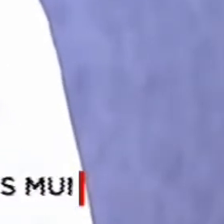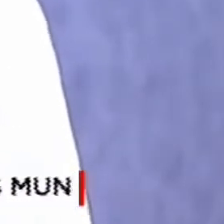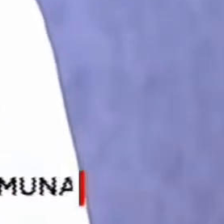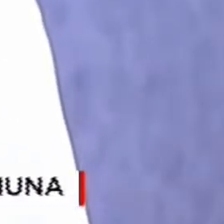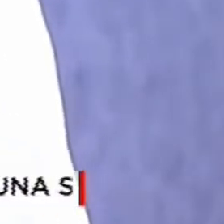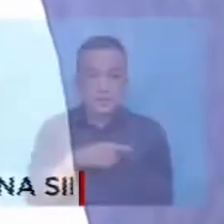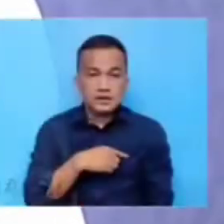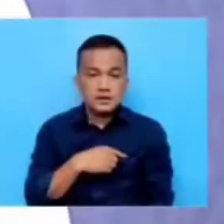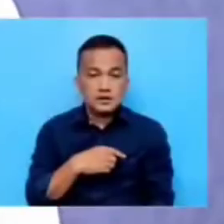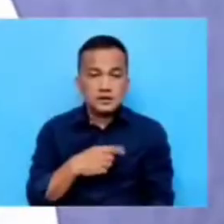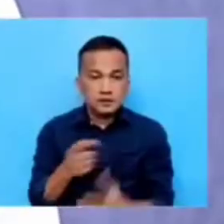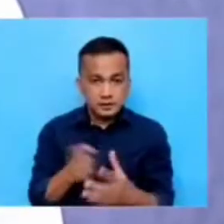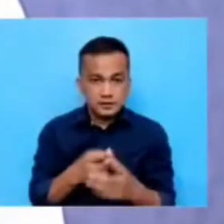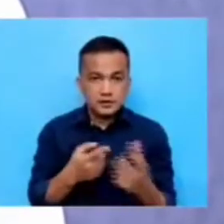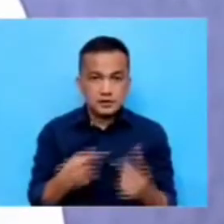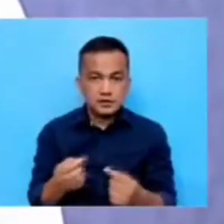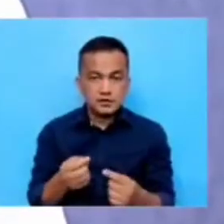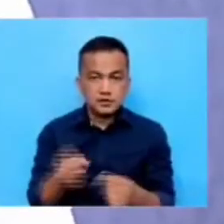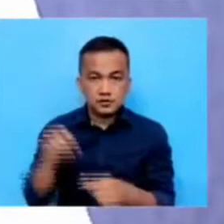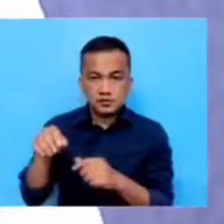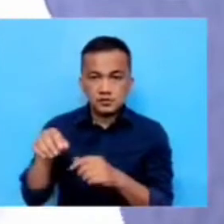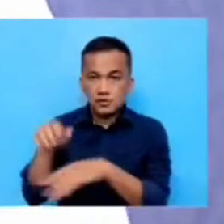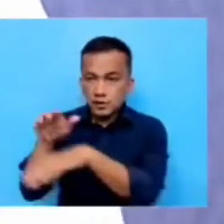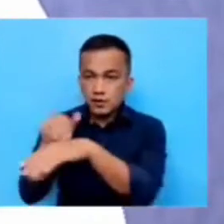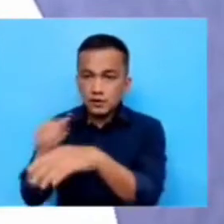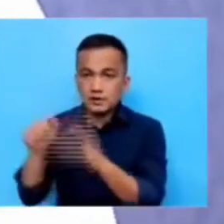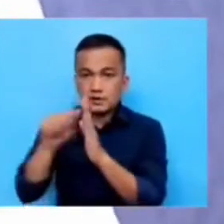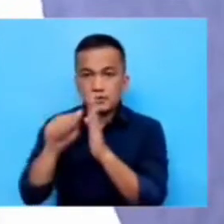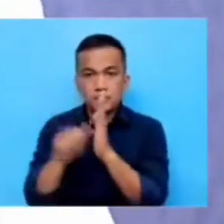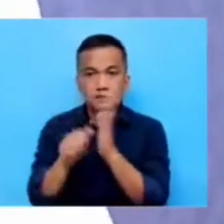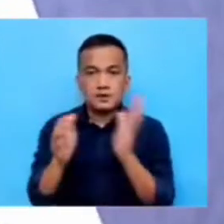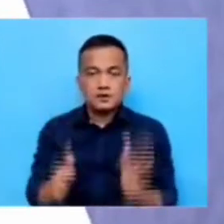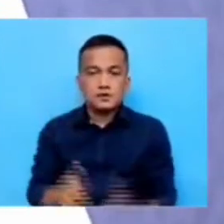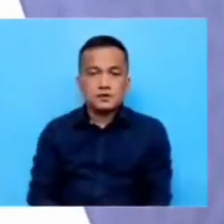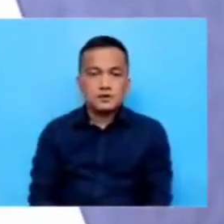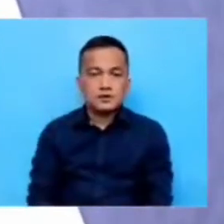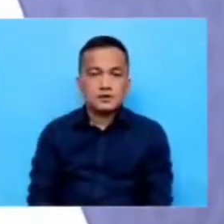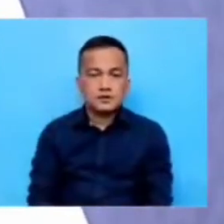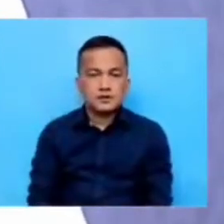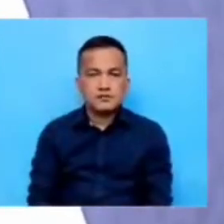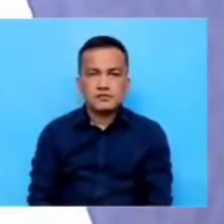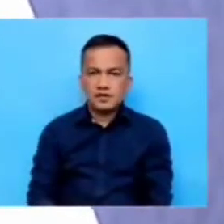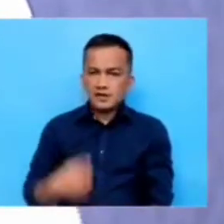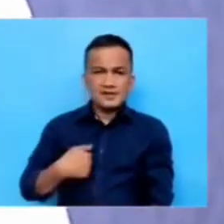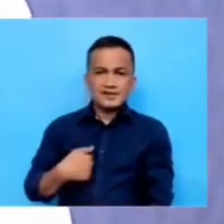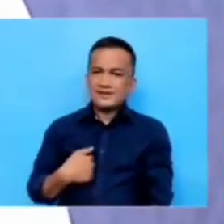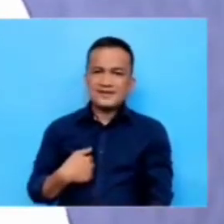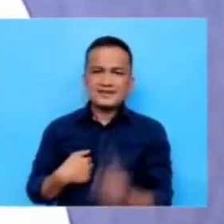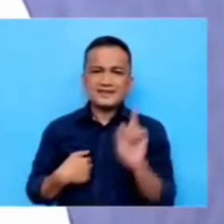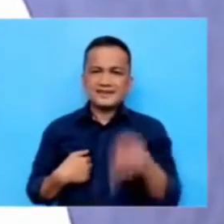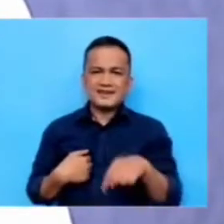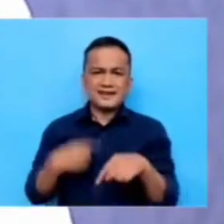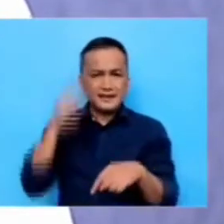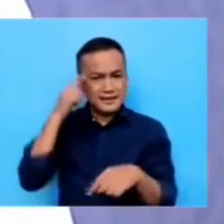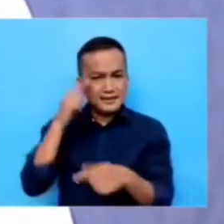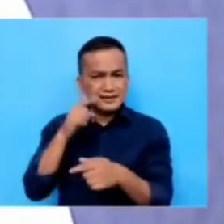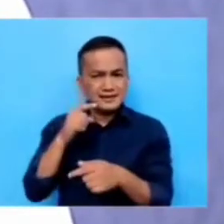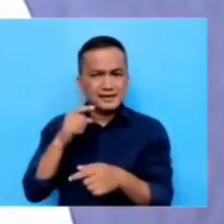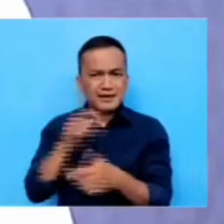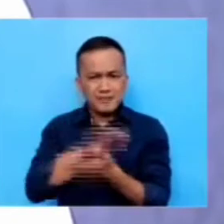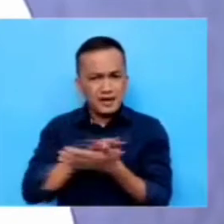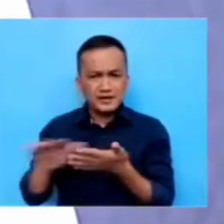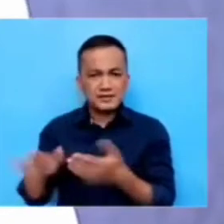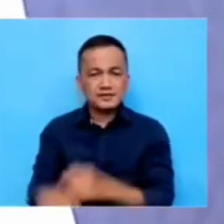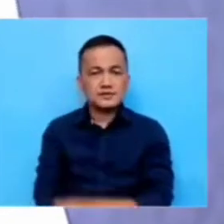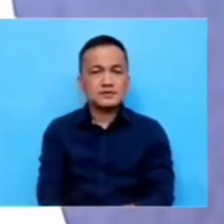ginawa ko, tumawag na abogado. So hindi na ako capable mag-isip na maayos.